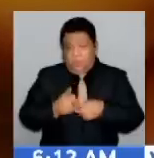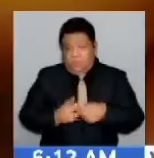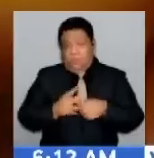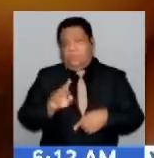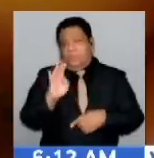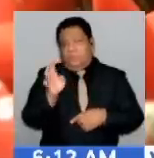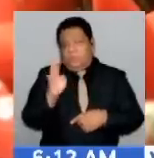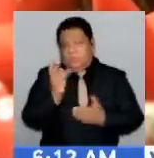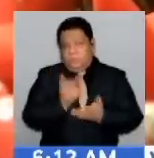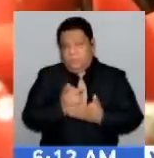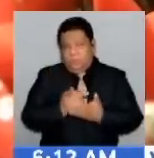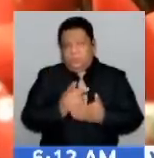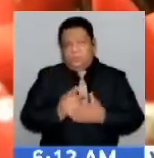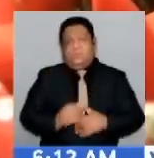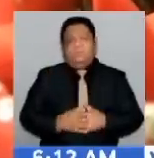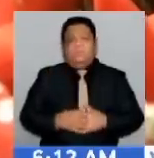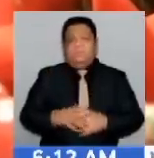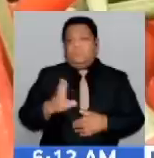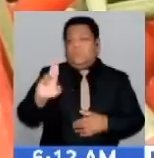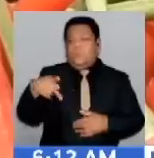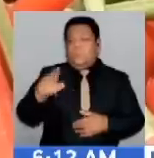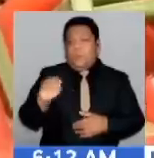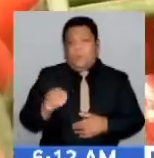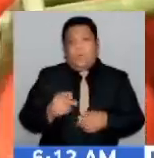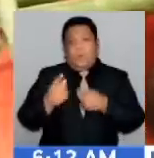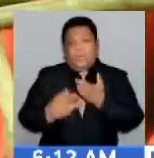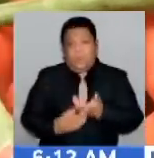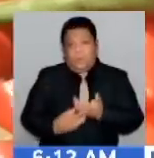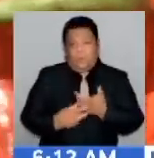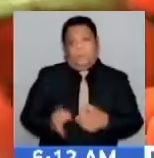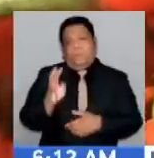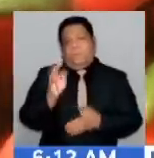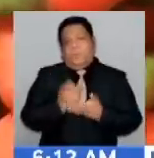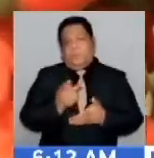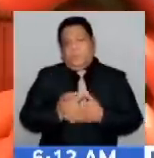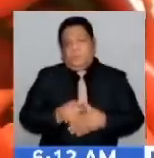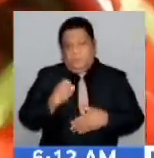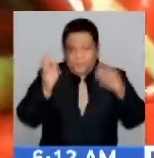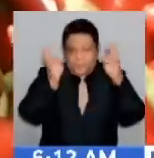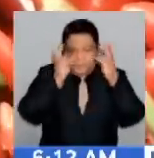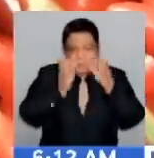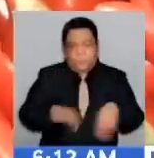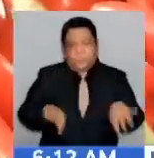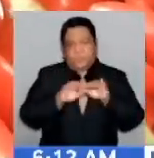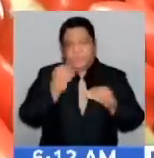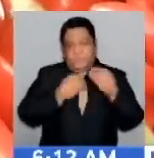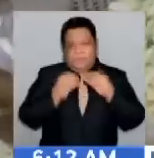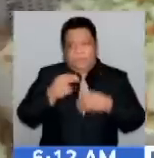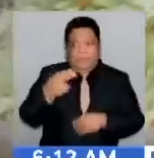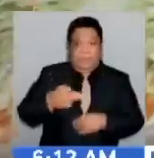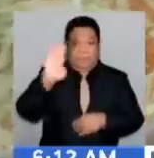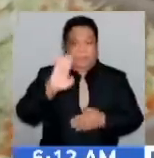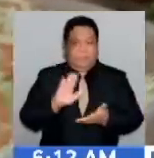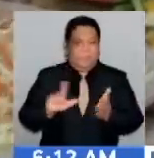upo. Magkano ang kilo na upo? 40. Siyempre, kailangan na kumain tayo ng masustansyang gulay. Bawal ma-high blood sa presyo ng mga gulay.